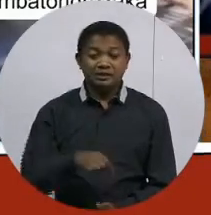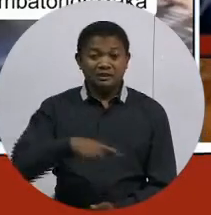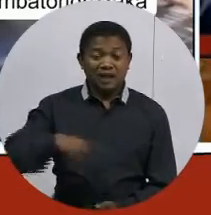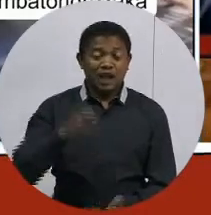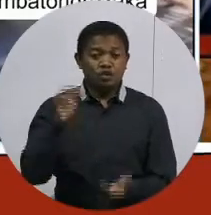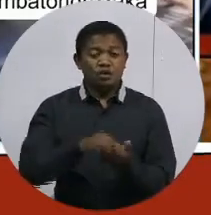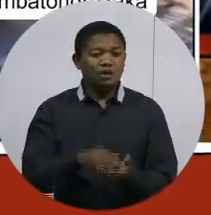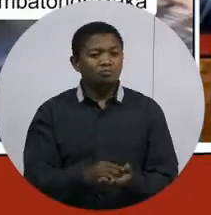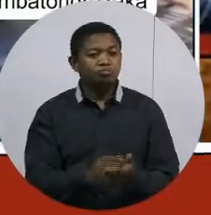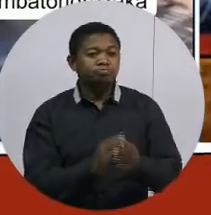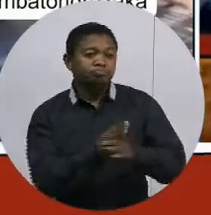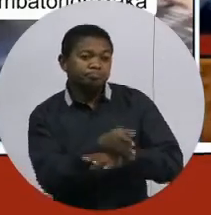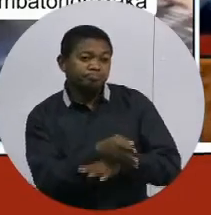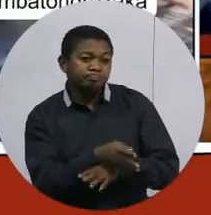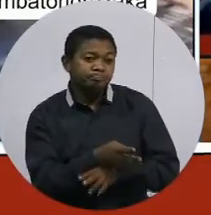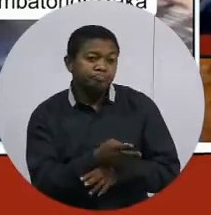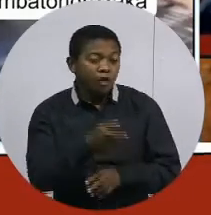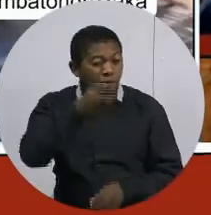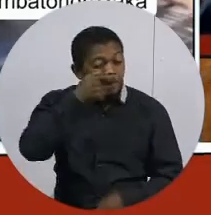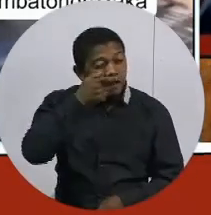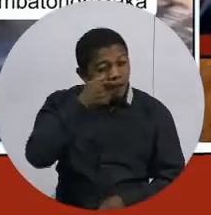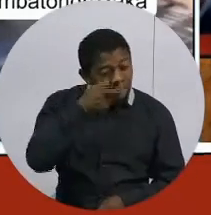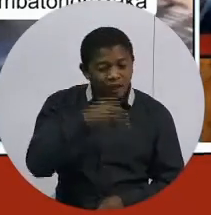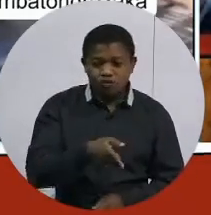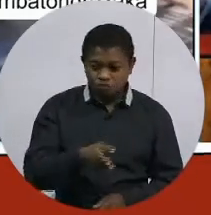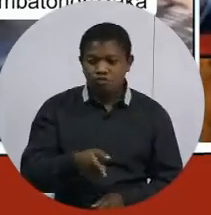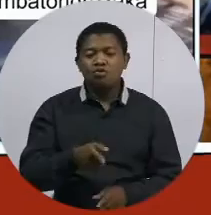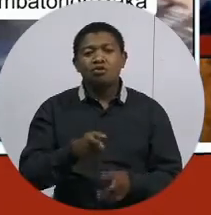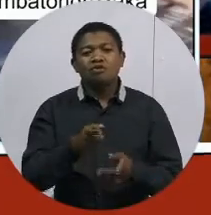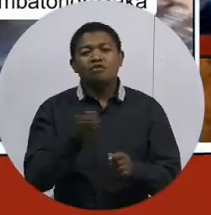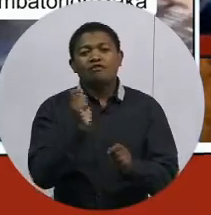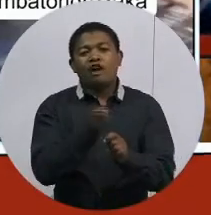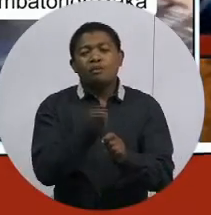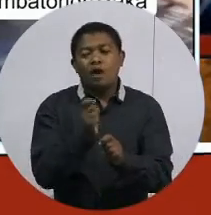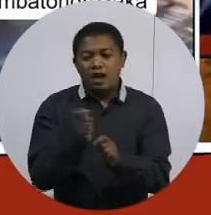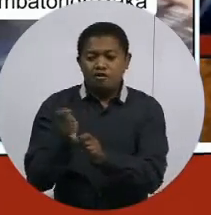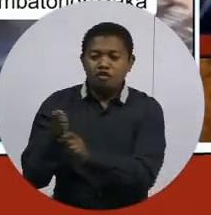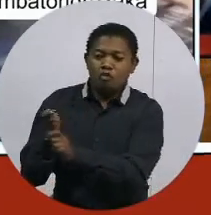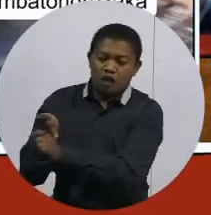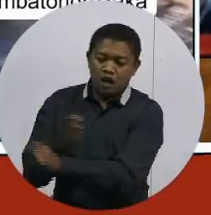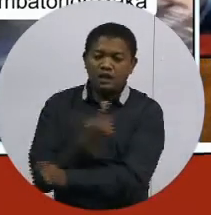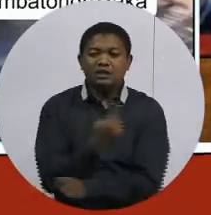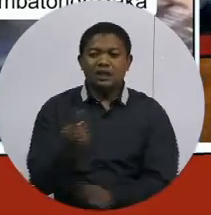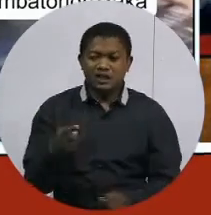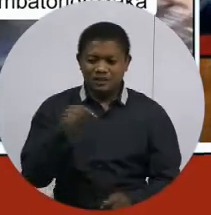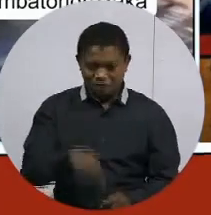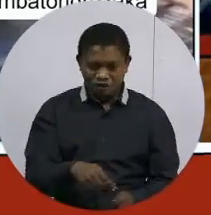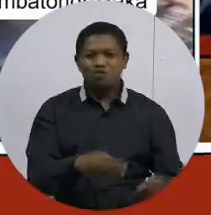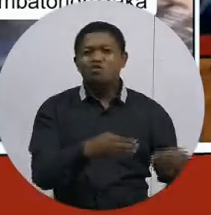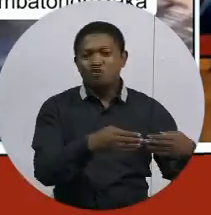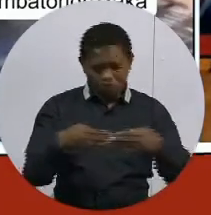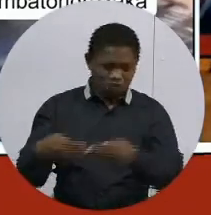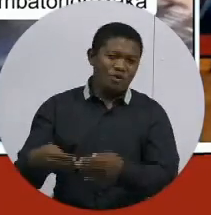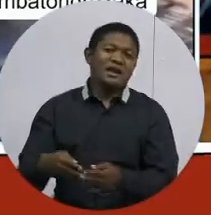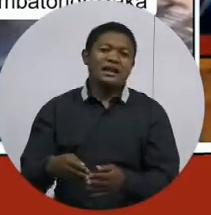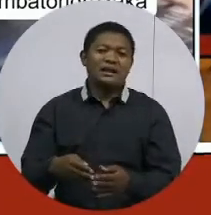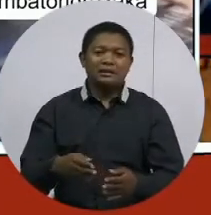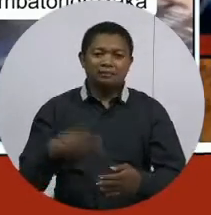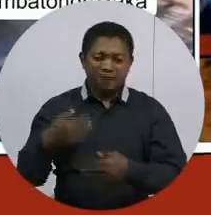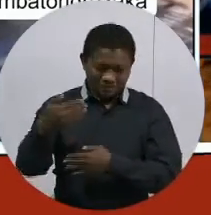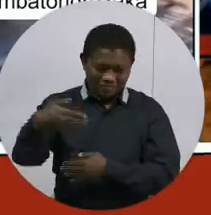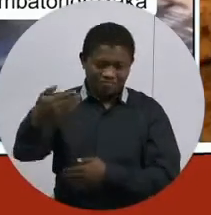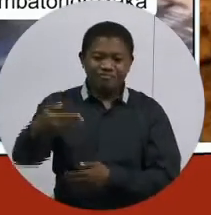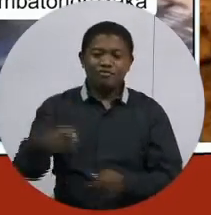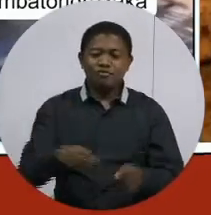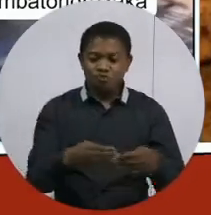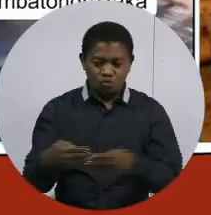velorano napetraky ny filoham-pirenena izahay dia mandeha tsara daholy ny asa amin'izao fotoana zao na de eo ary ny confinement